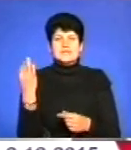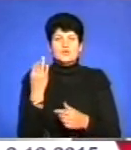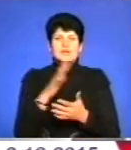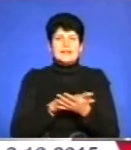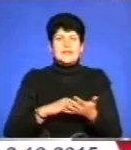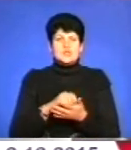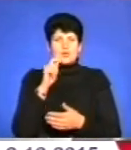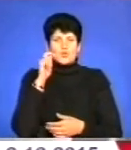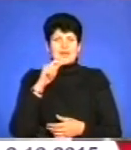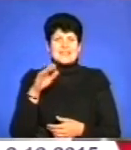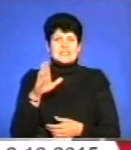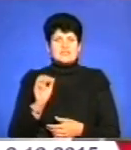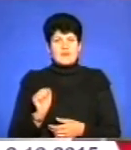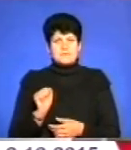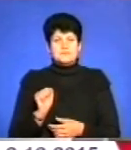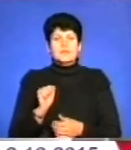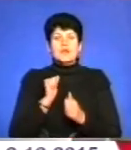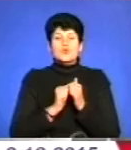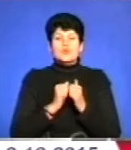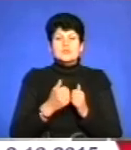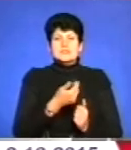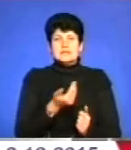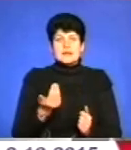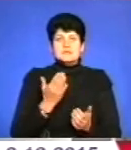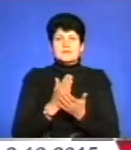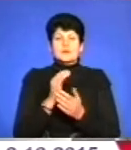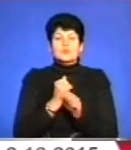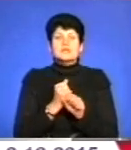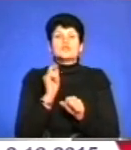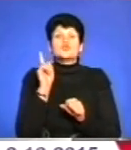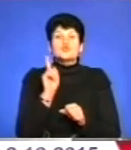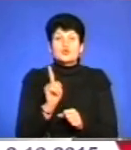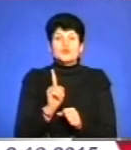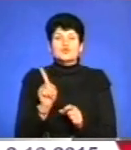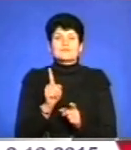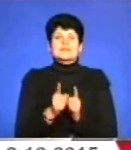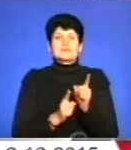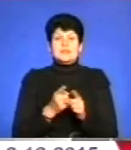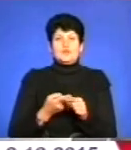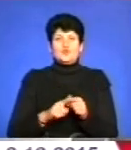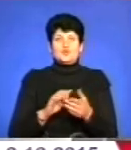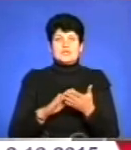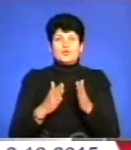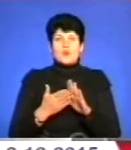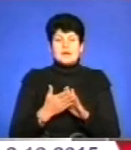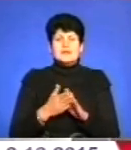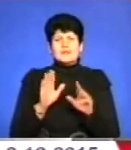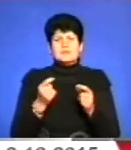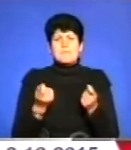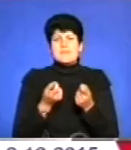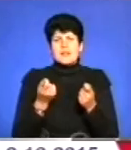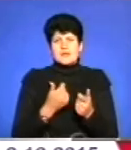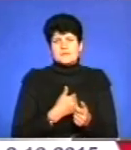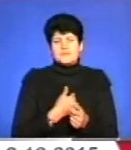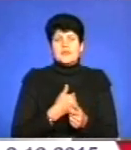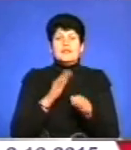українства. І тому кожен з нас повинен робити щось для того, щоб змінити цю ситуацію. Нехай це буде маленька ініціатива,